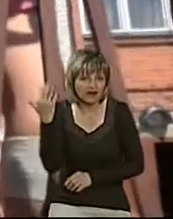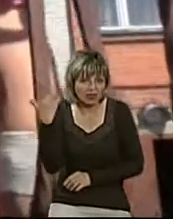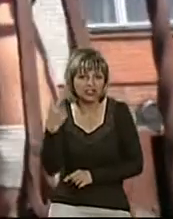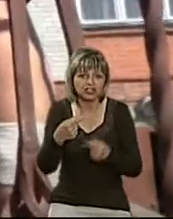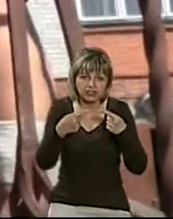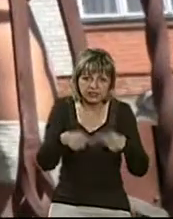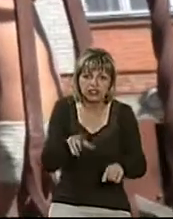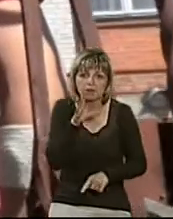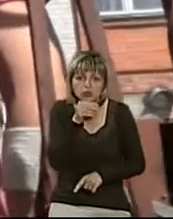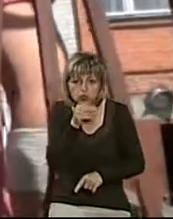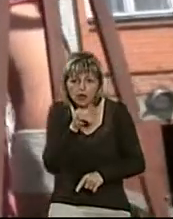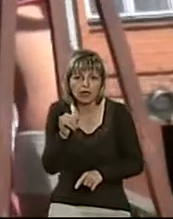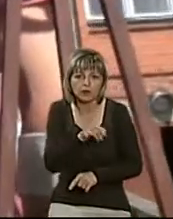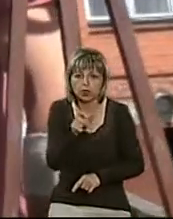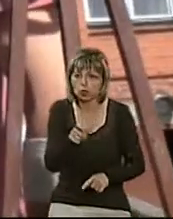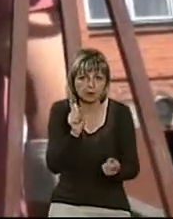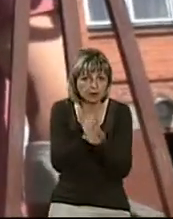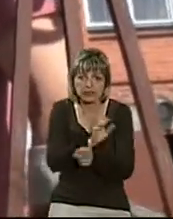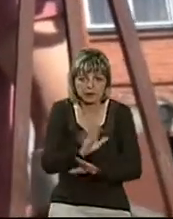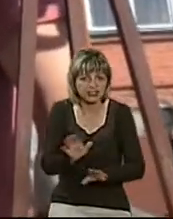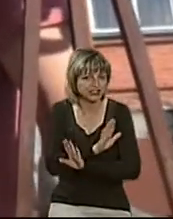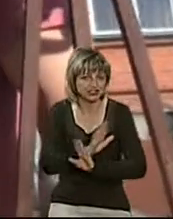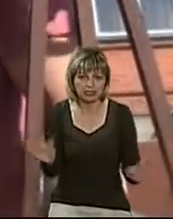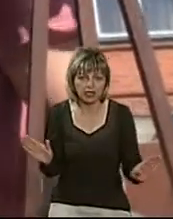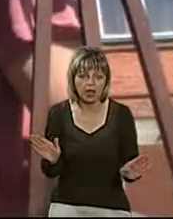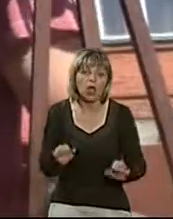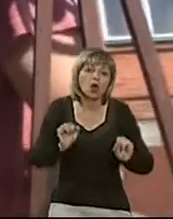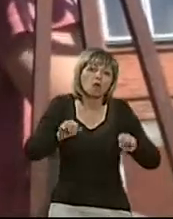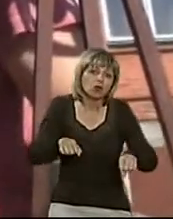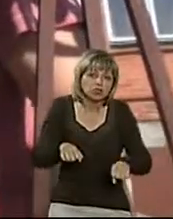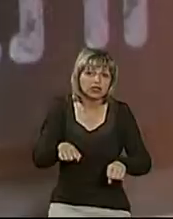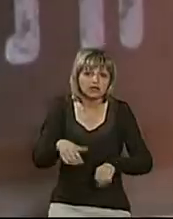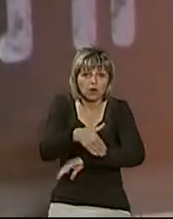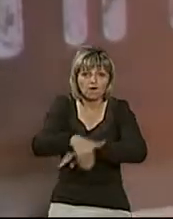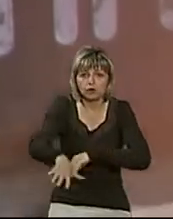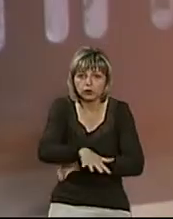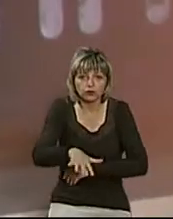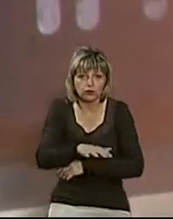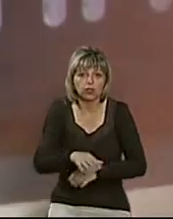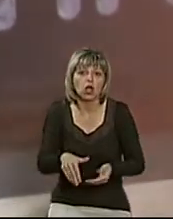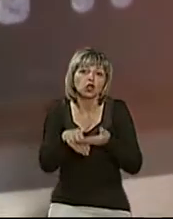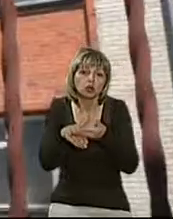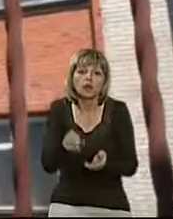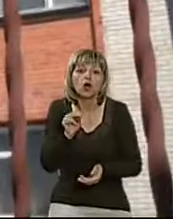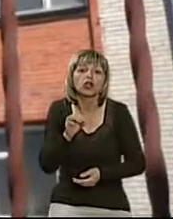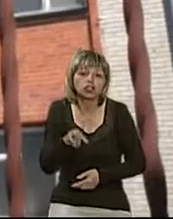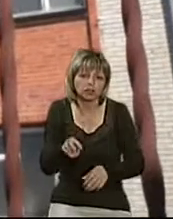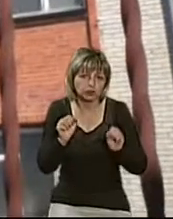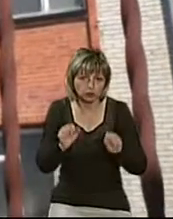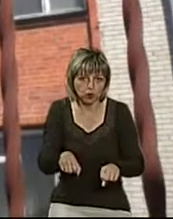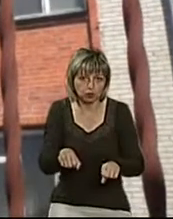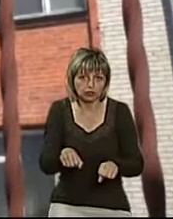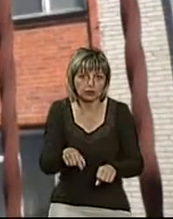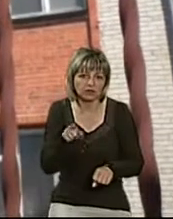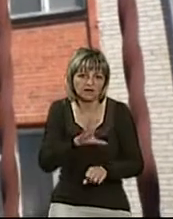з іншими там, і собаками, з людьми не пересікався. Ні. Можливо, в дворі. Їм допоможемо, чим зможемо їм. Угу. Там вроді